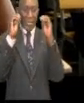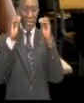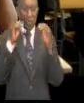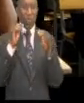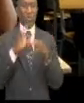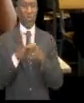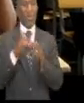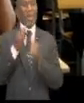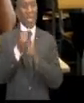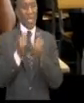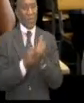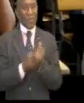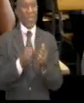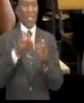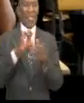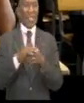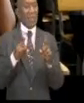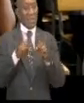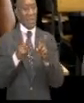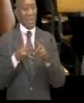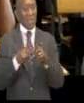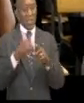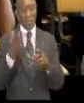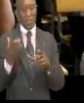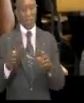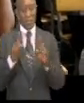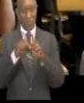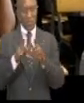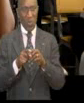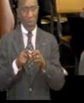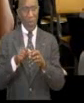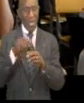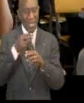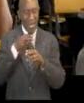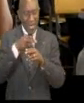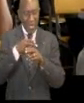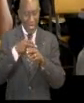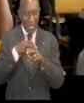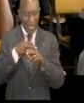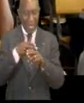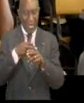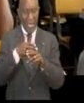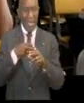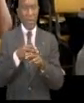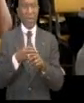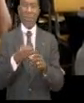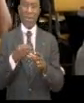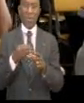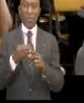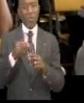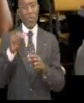ciseaux, des seringues aussi. Et on doit savoir qu'il y a aussi certaines